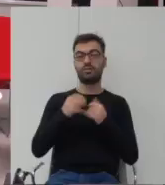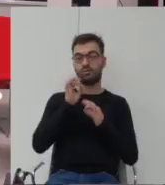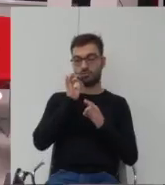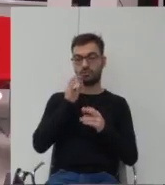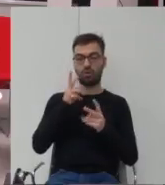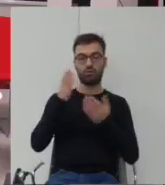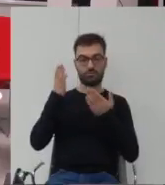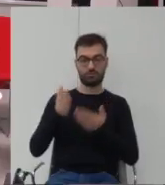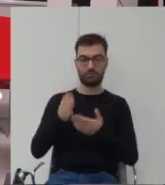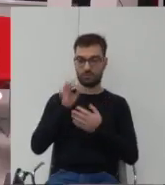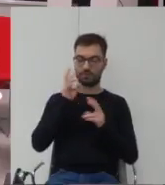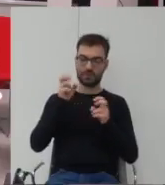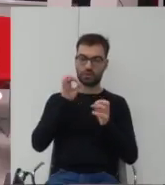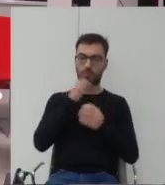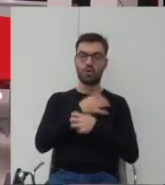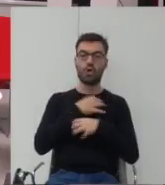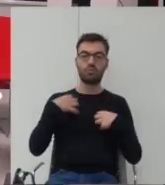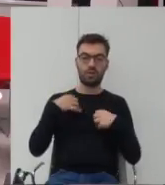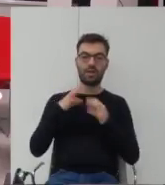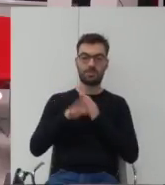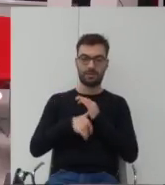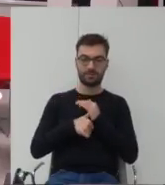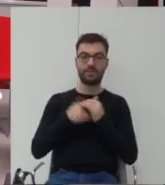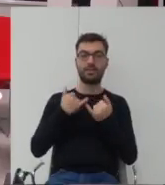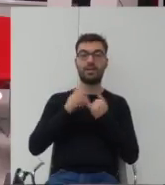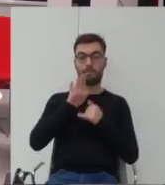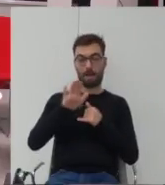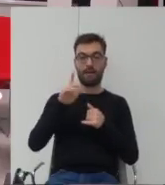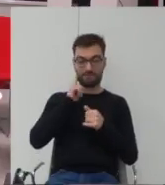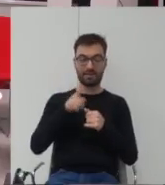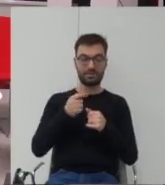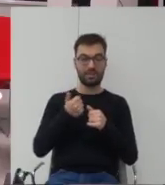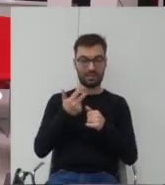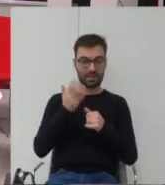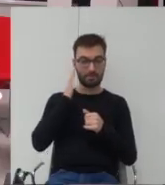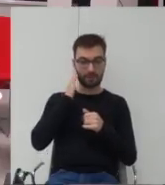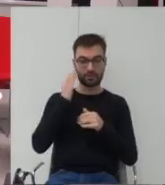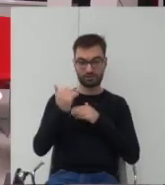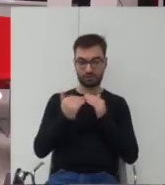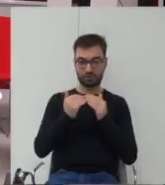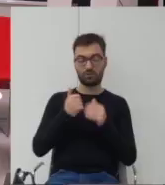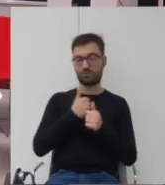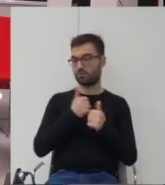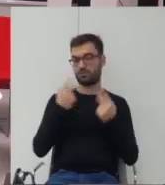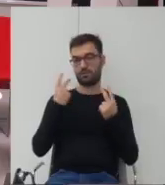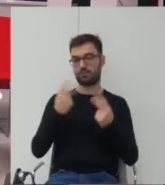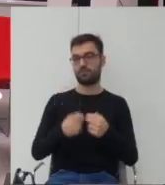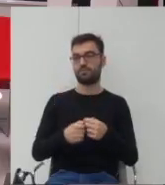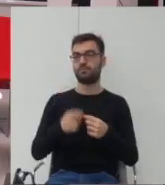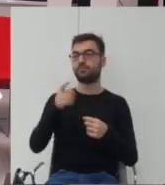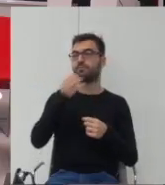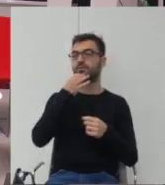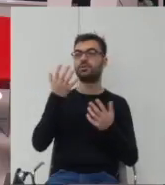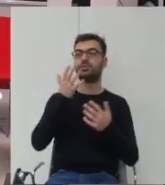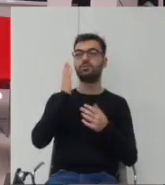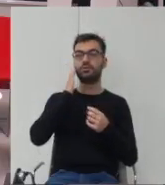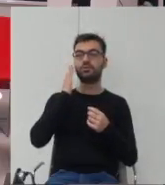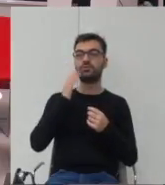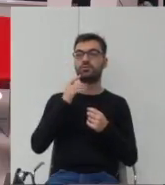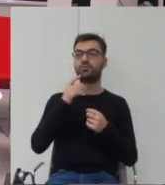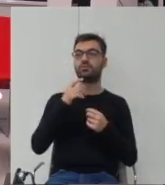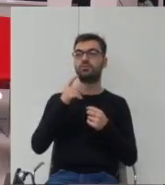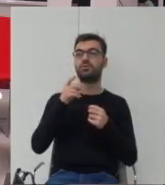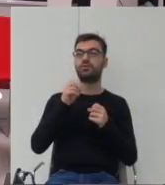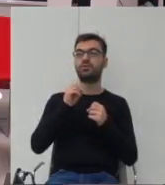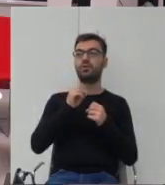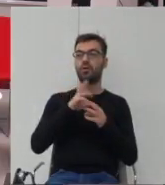gospodarza miejskiego posiadanie takich lokali jest niezwykle istotne. Gdzie to mieszkanie jest? Rozumiem,